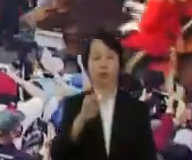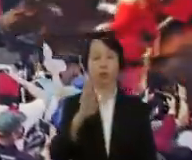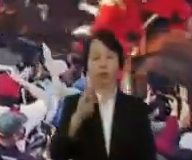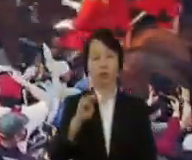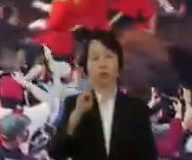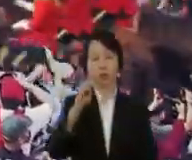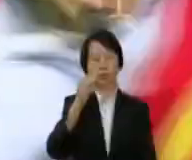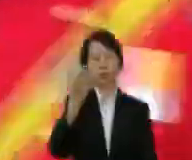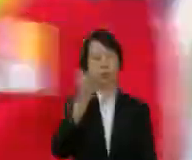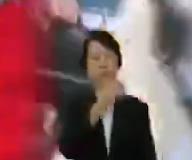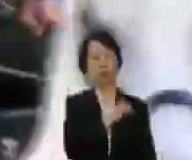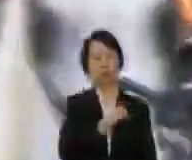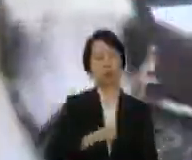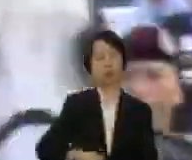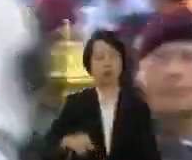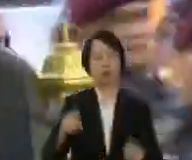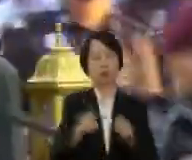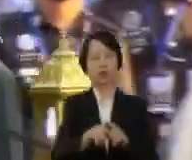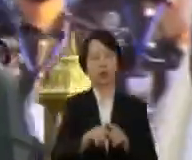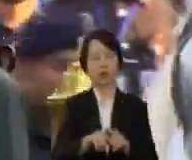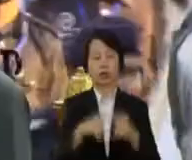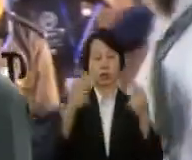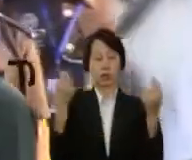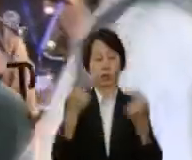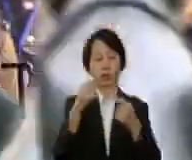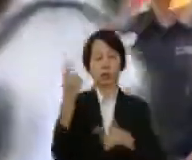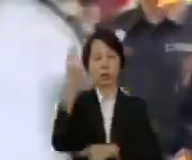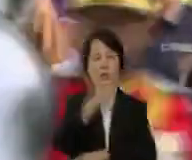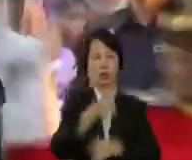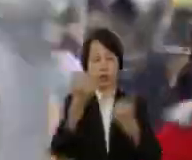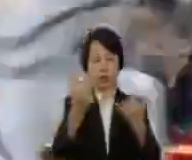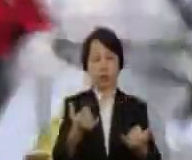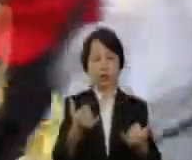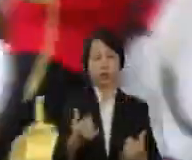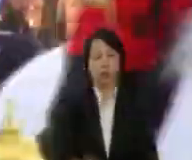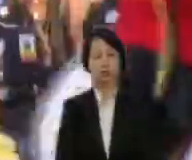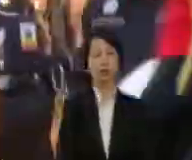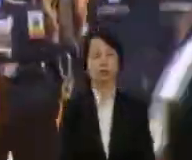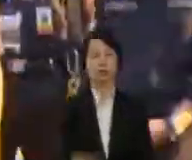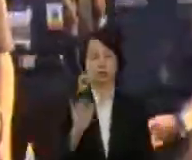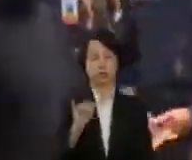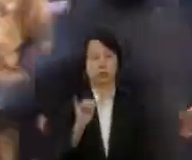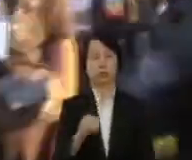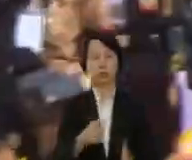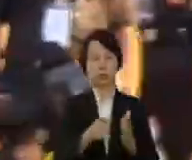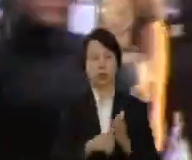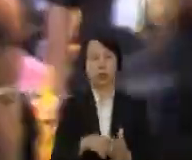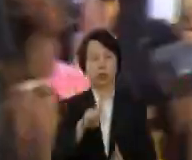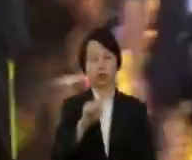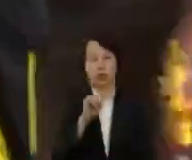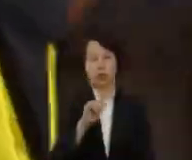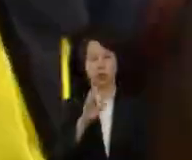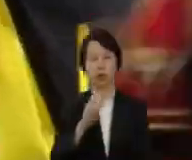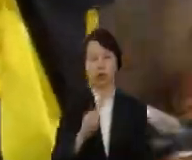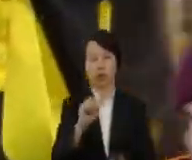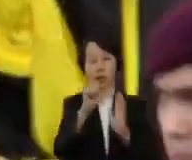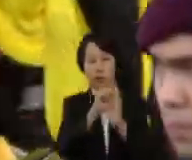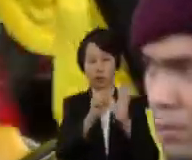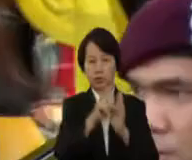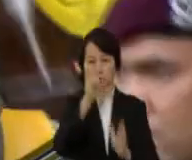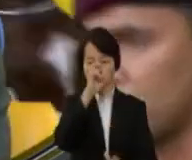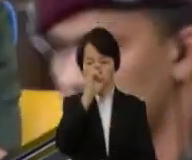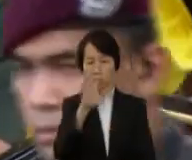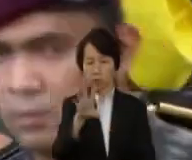Paduka Baginda Yang di-Pertuan Agong, seperti istiadat pada hari ini. Ya, bagi memenuhi keperluan, SIB meletakkan syarat ketat